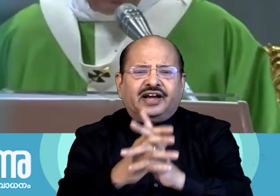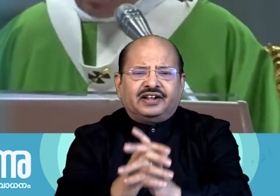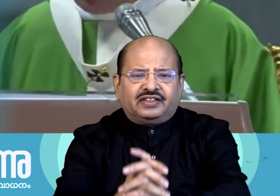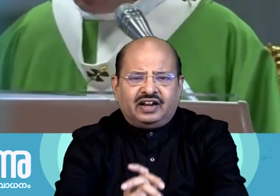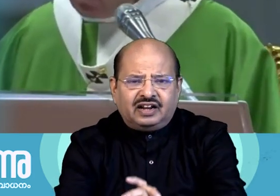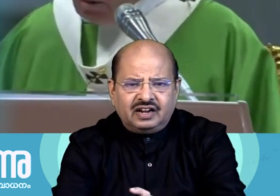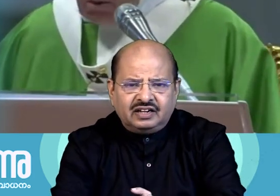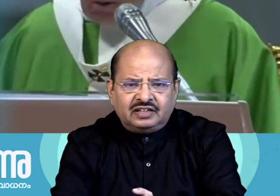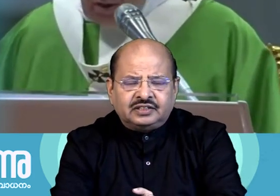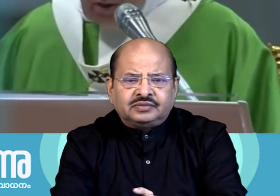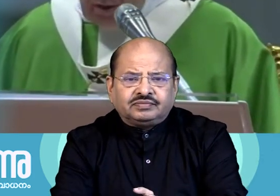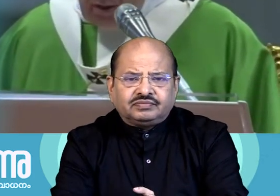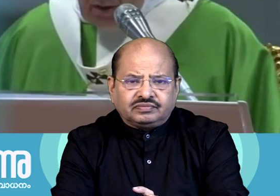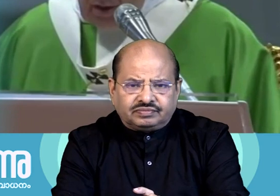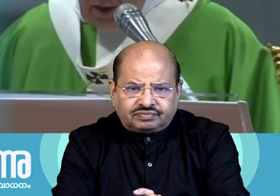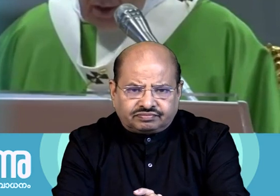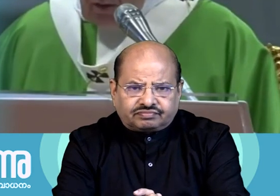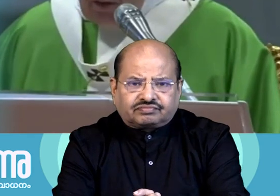ഫിലിപ്പിയ ലേഖനത്തിൽ